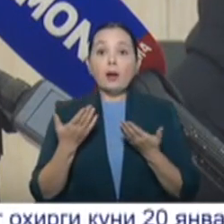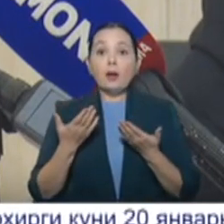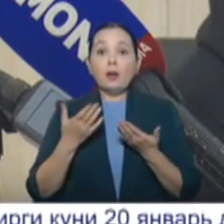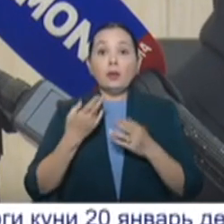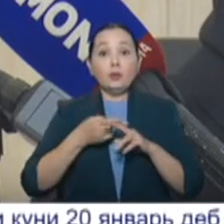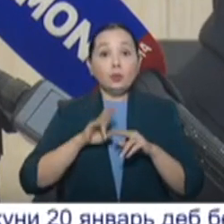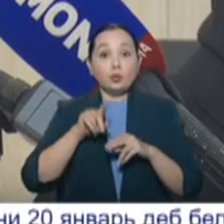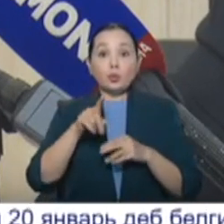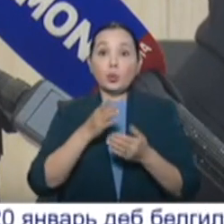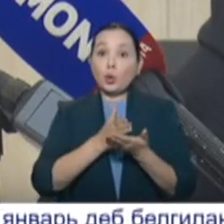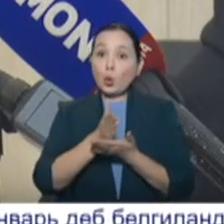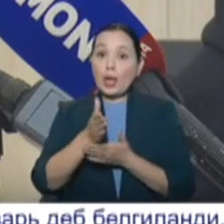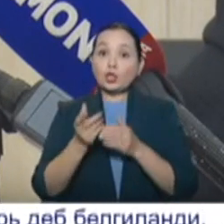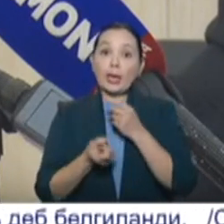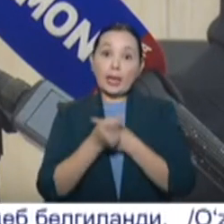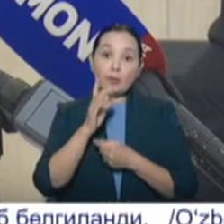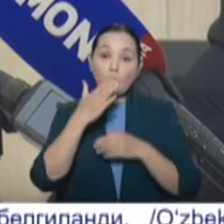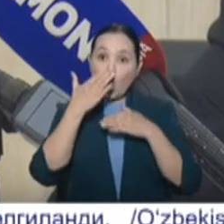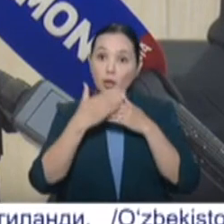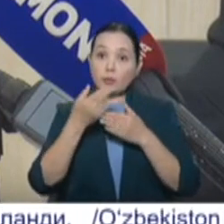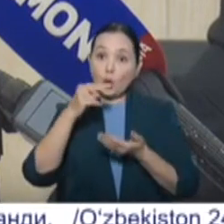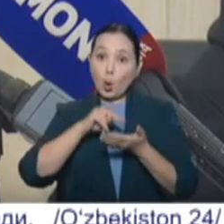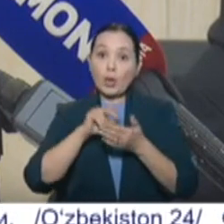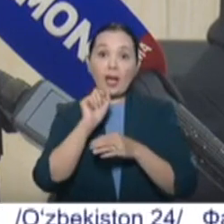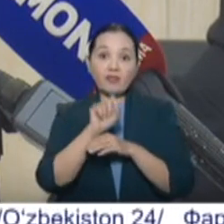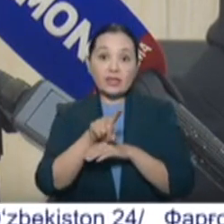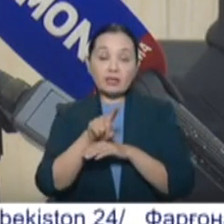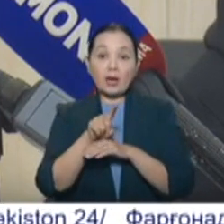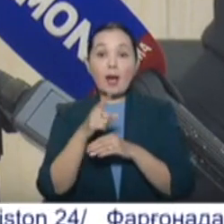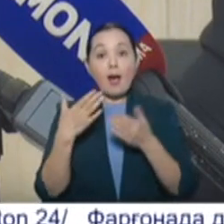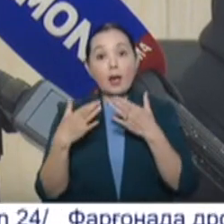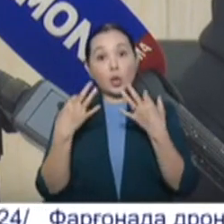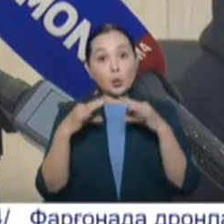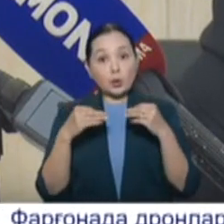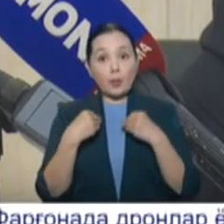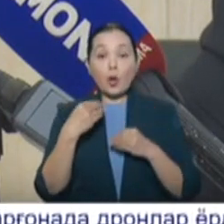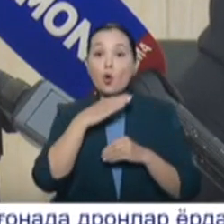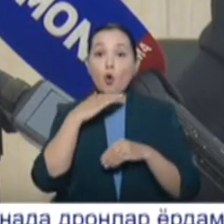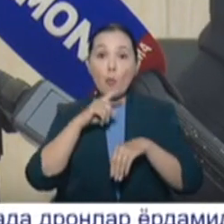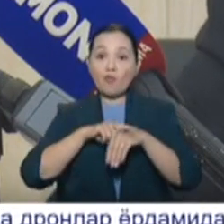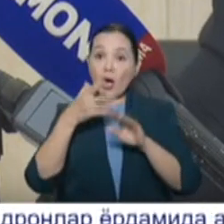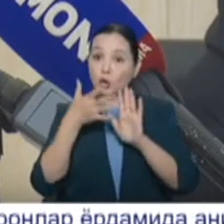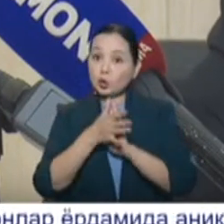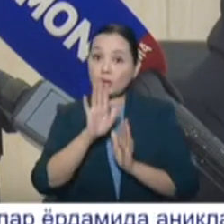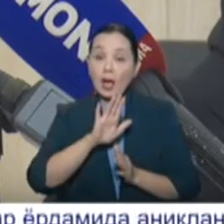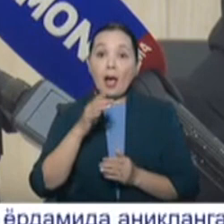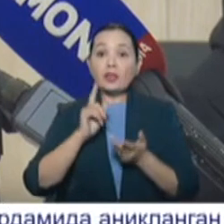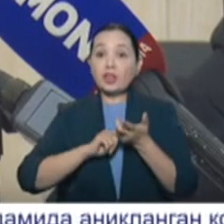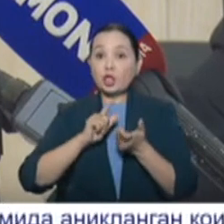shu yo'nalishlardan kelib chiqib, oldimizga qo'ygan vazifalarni agar ruxsat bersangizlar, ko'p vaqt olmaslik uchun bir